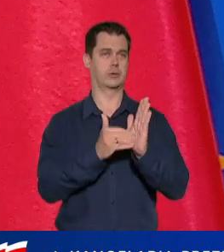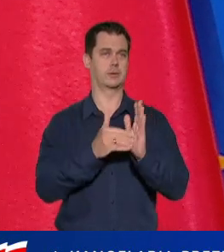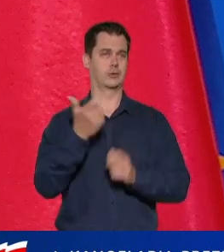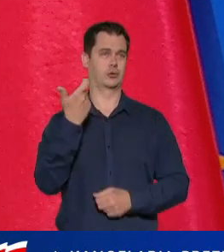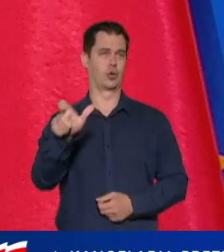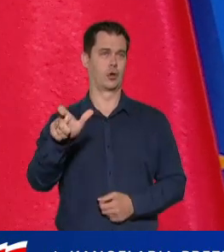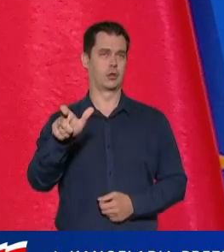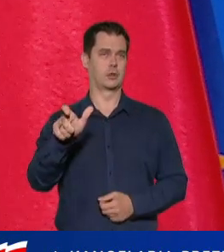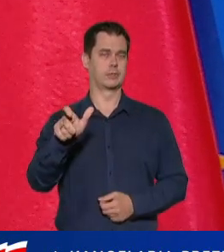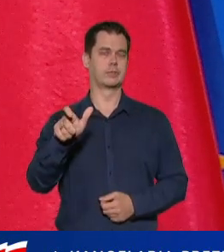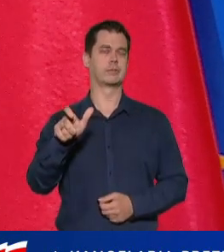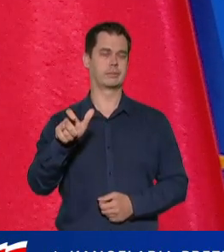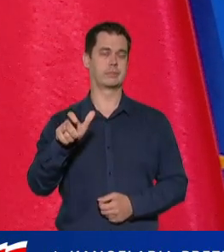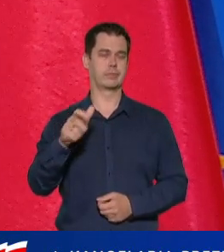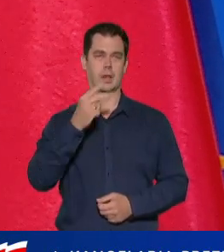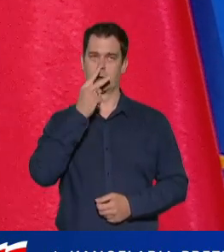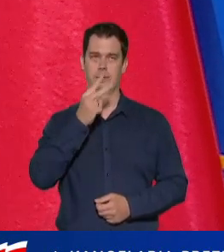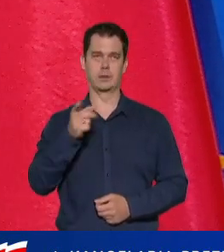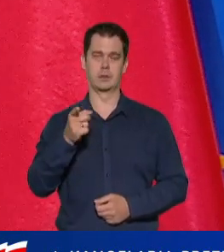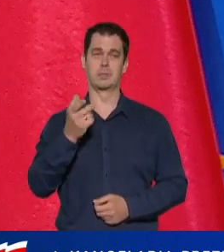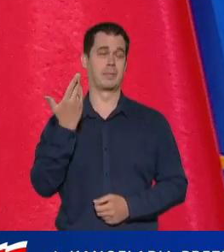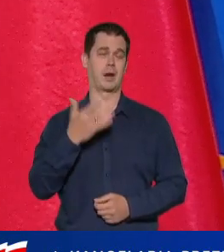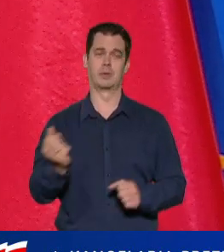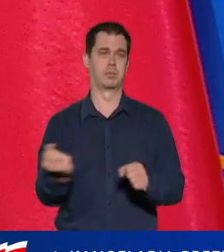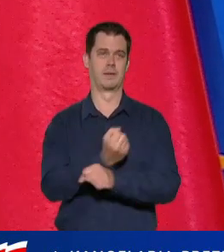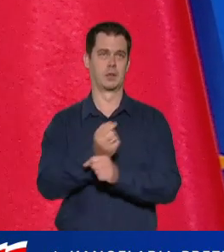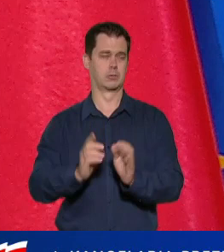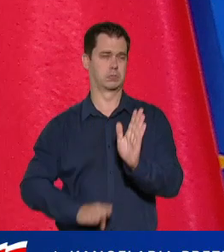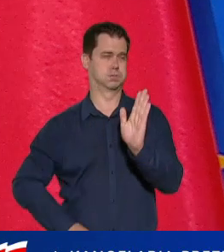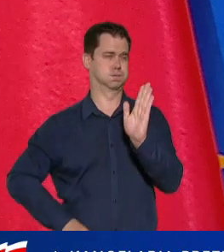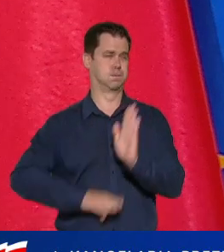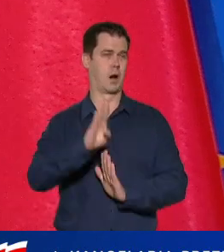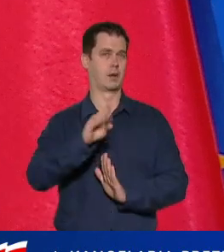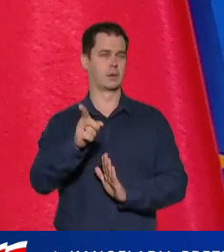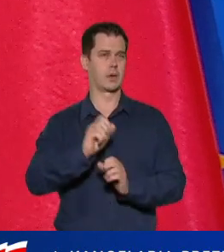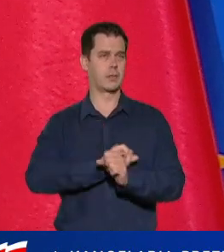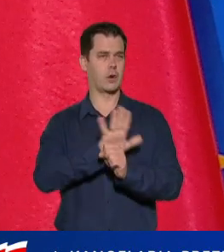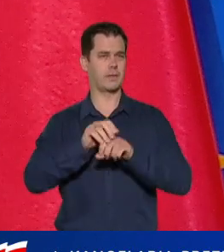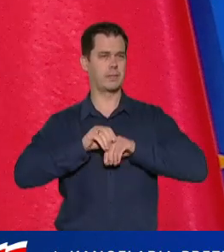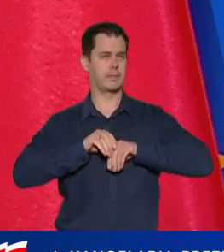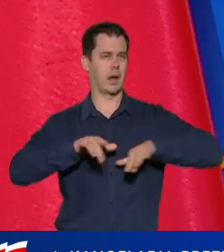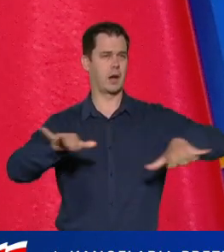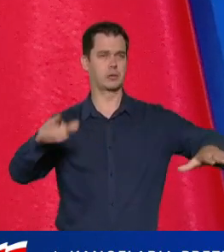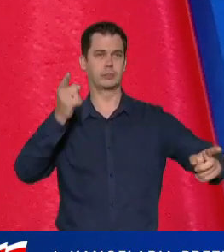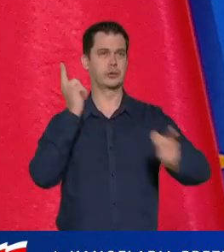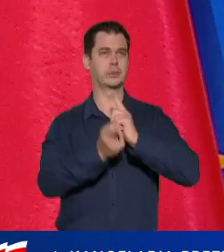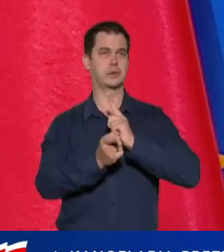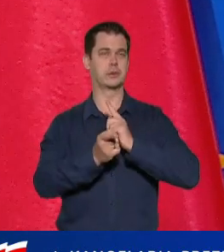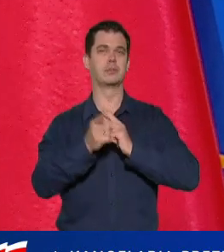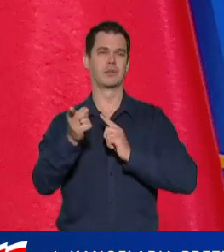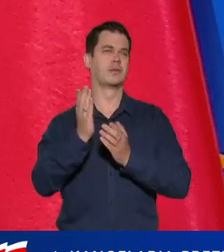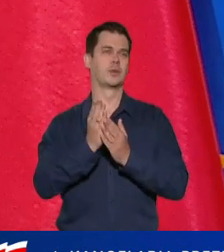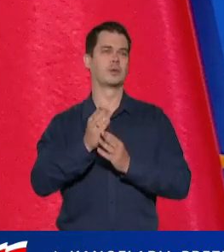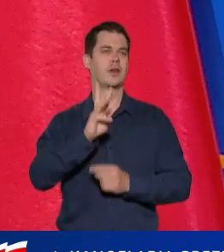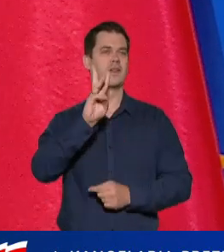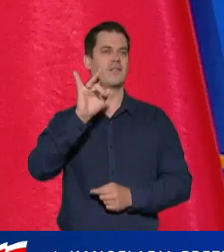8100 świadczy już o tym, że przyspieszenie w rozwoju pandemii ma charakter